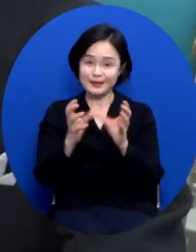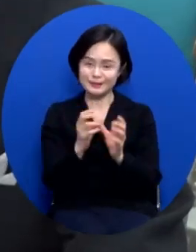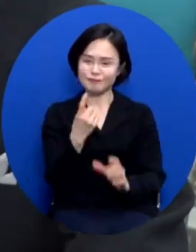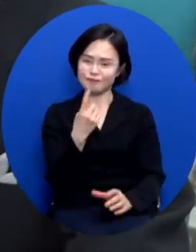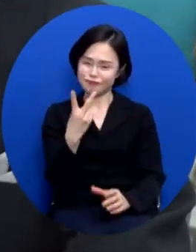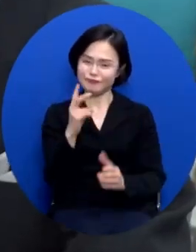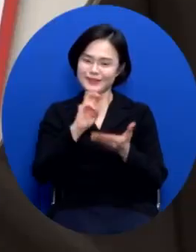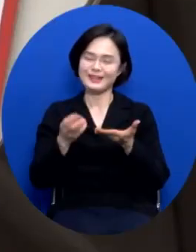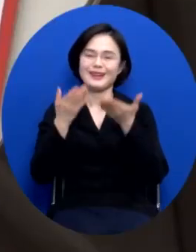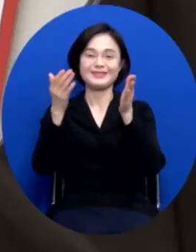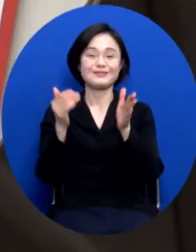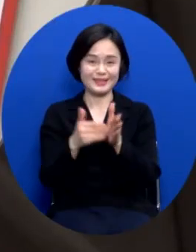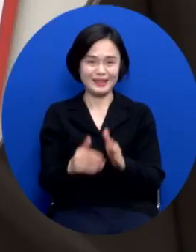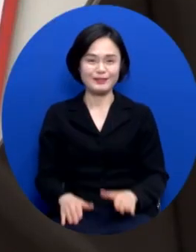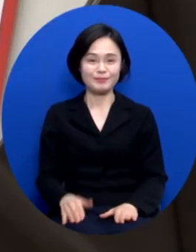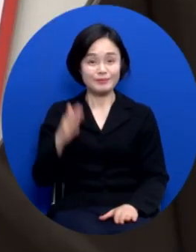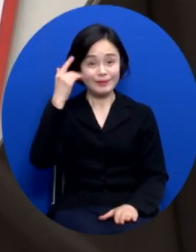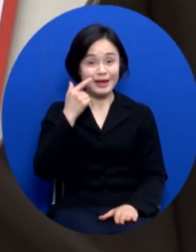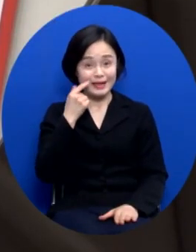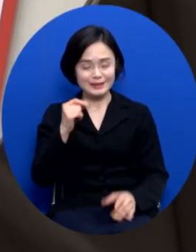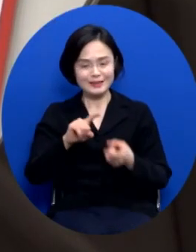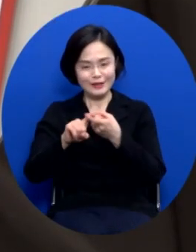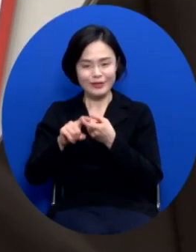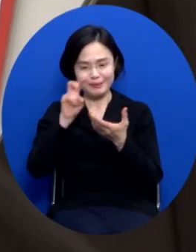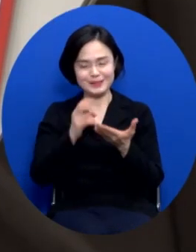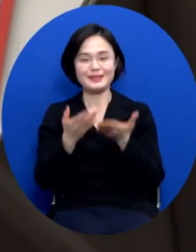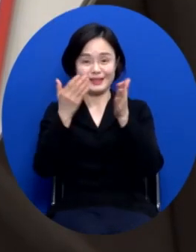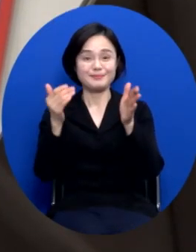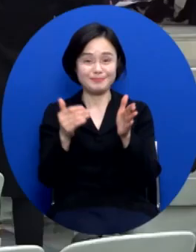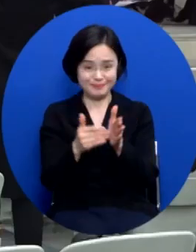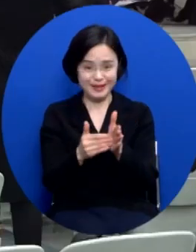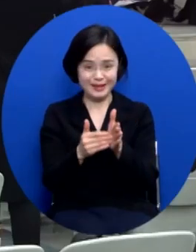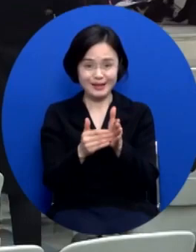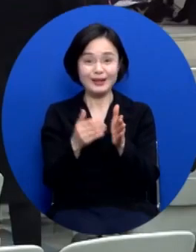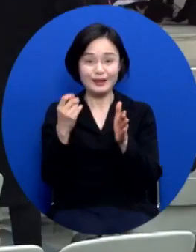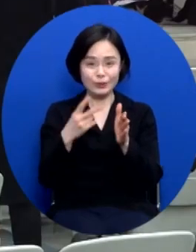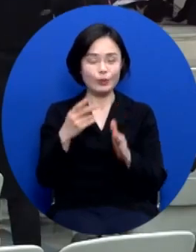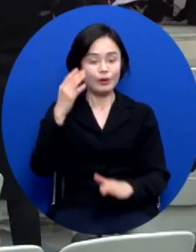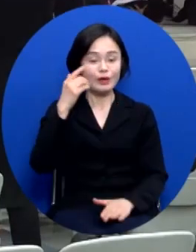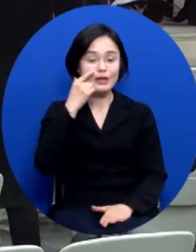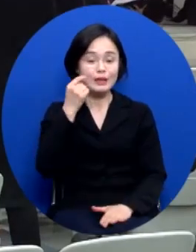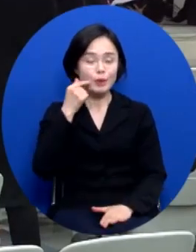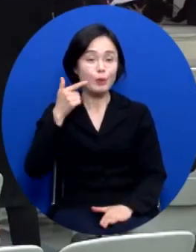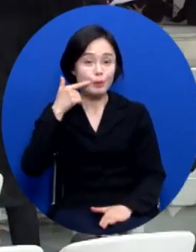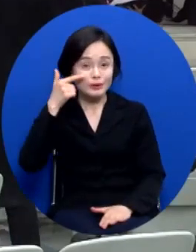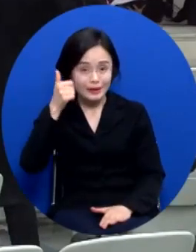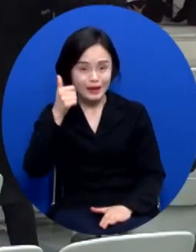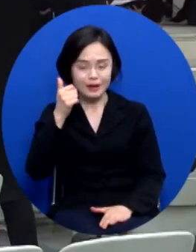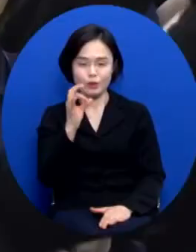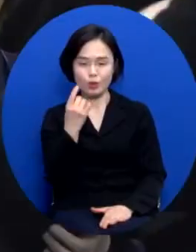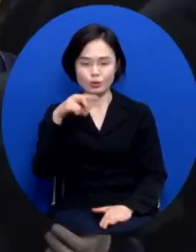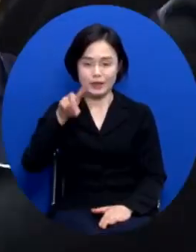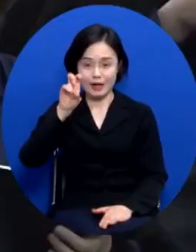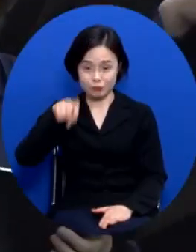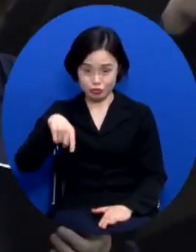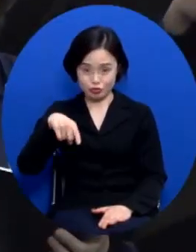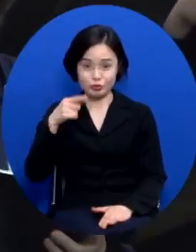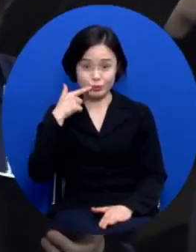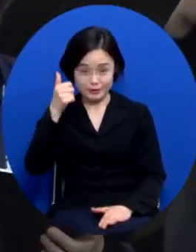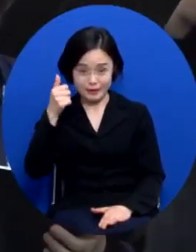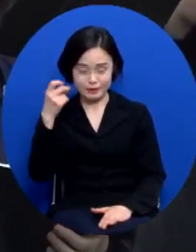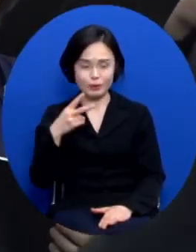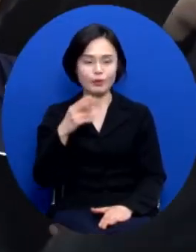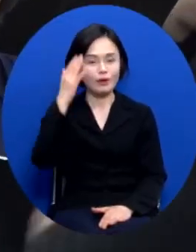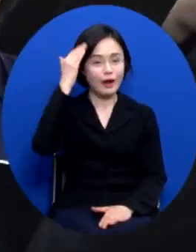찬양했습니다. 이어 한일 콰이어가 연합 찬양을 선보였으며 후쿠오카 카리스체플 코조 오사무 목사와 대치